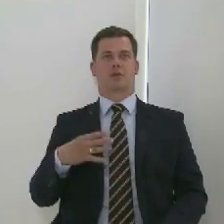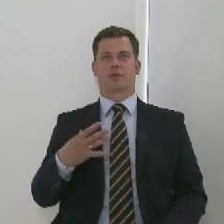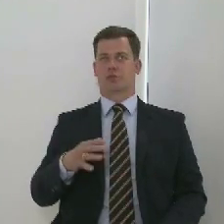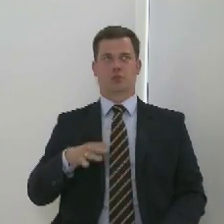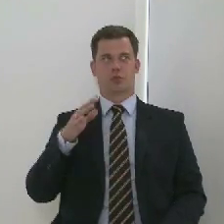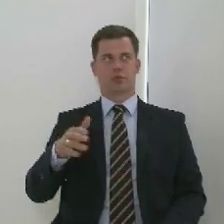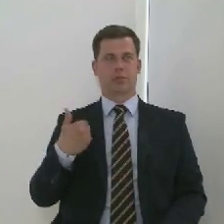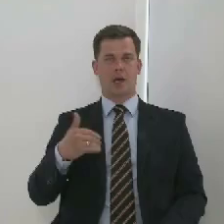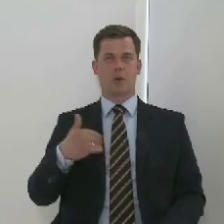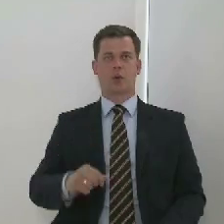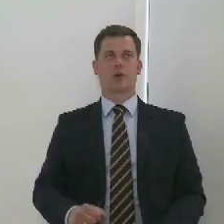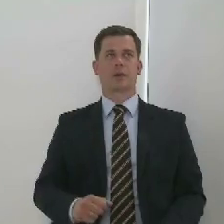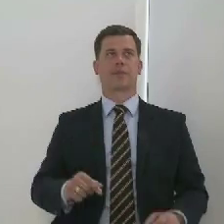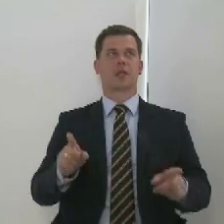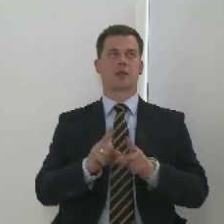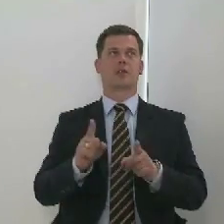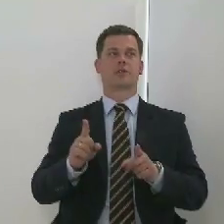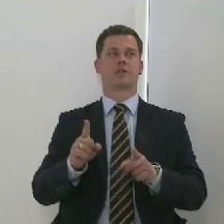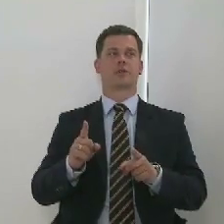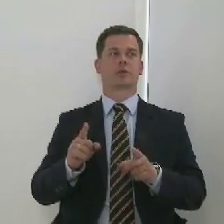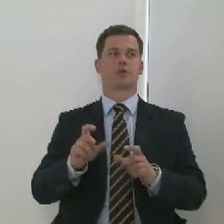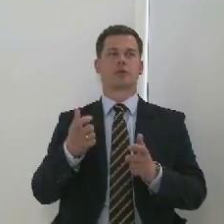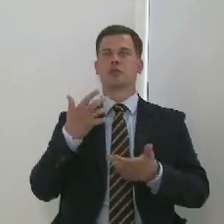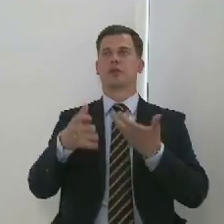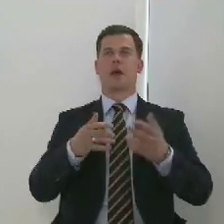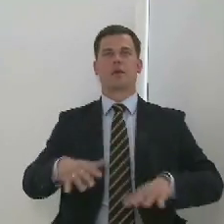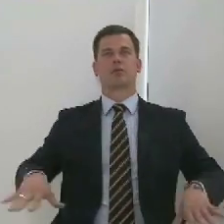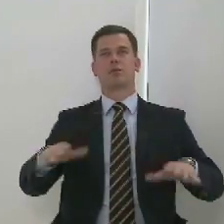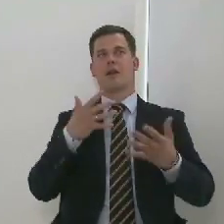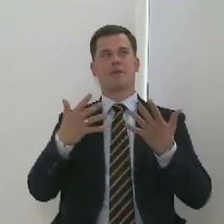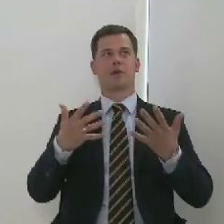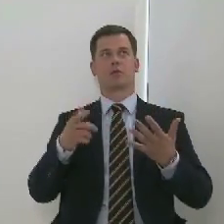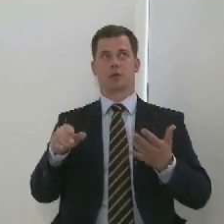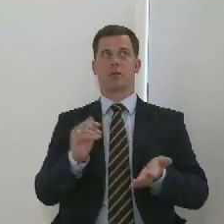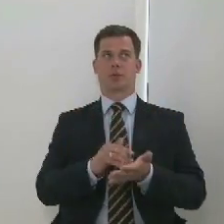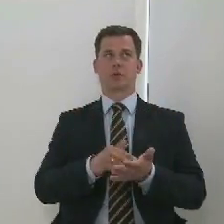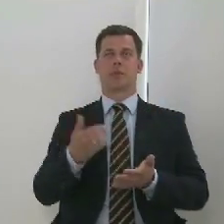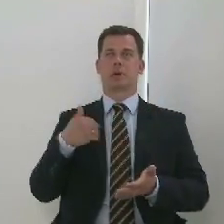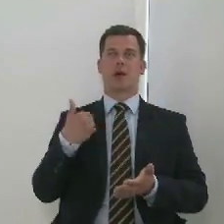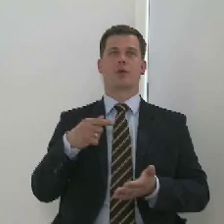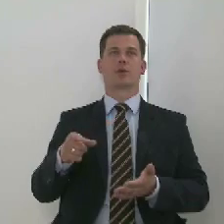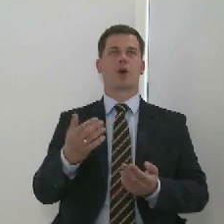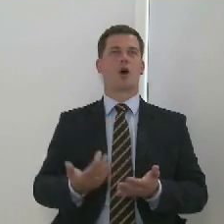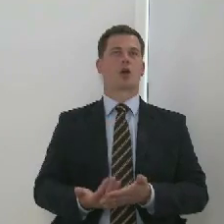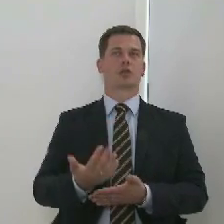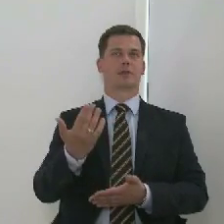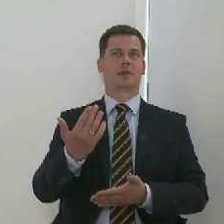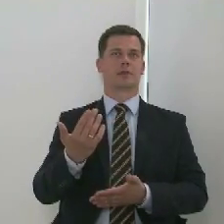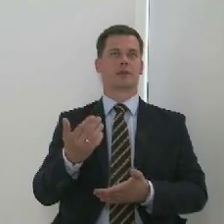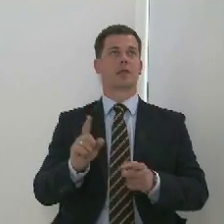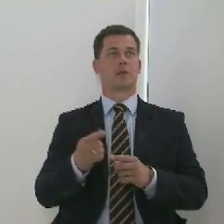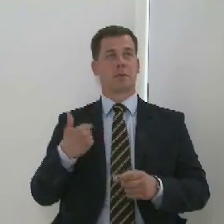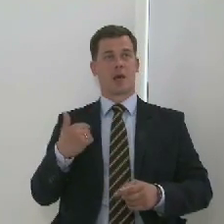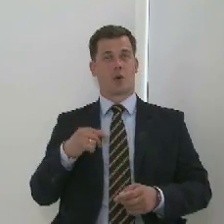białko. Poza tym obserwujemy trendy, co się dzieje na świecie. Jest zapotrzebowanie na białko pochodzenia roślinnego. Białko to